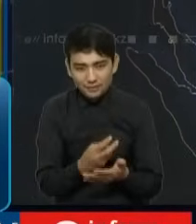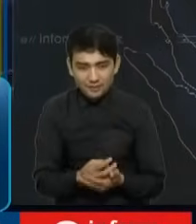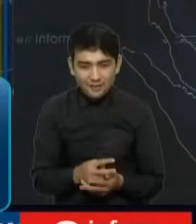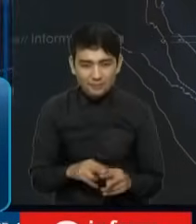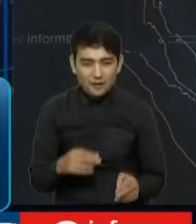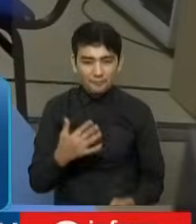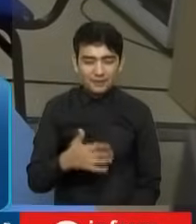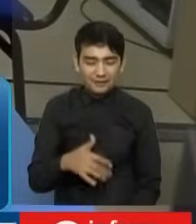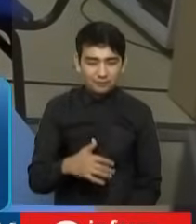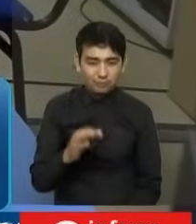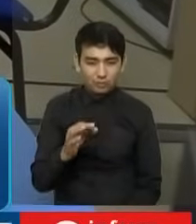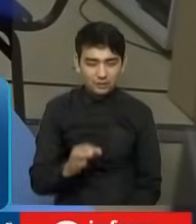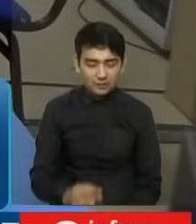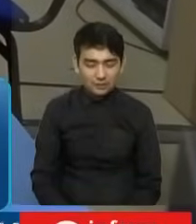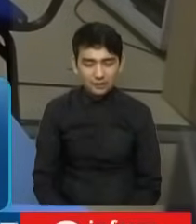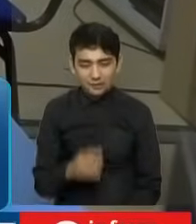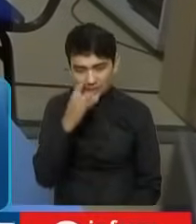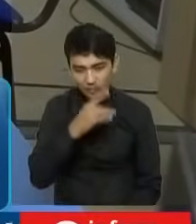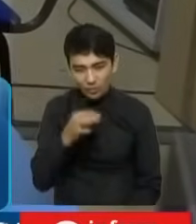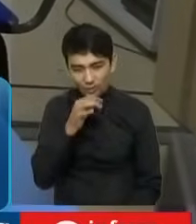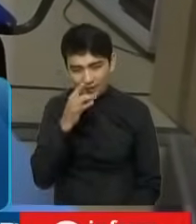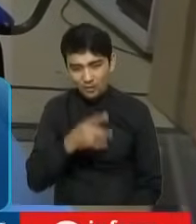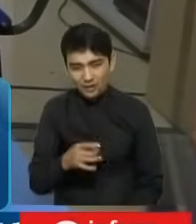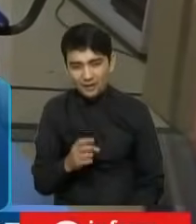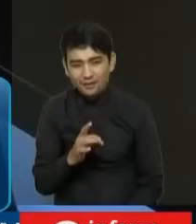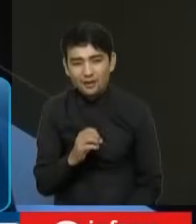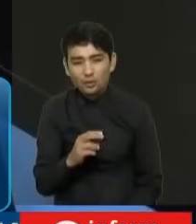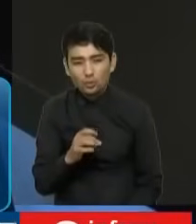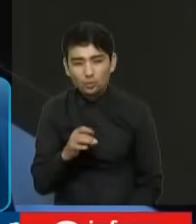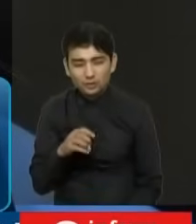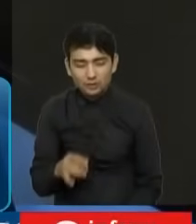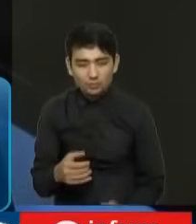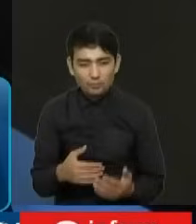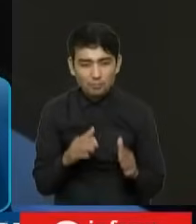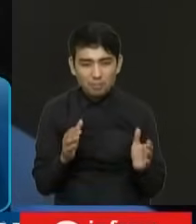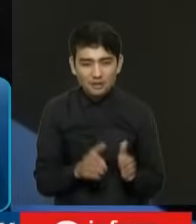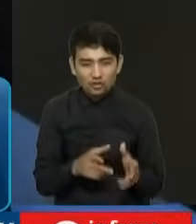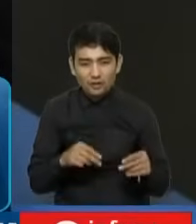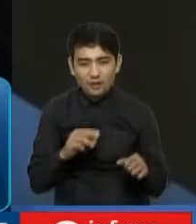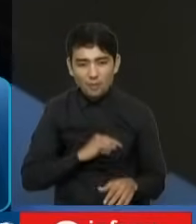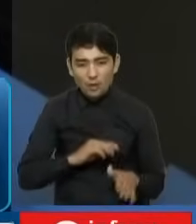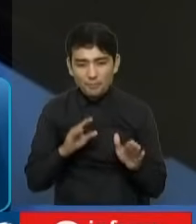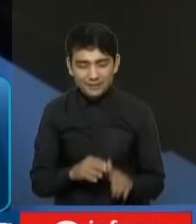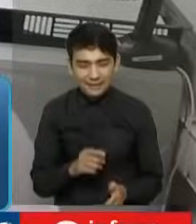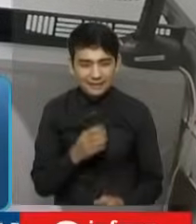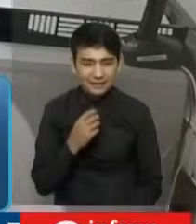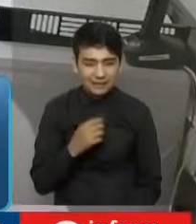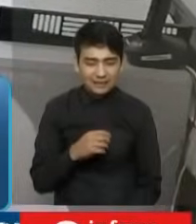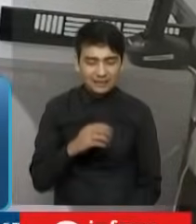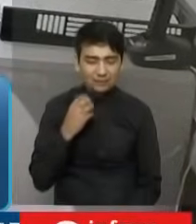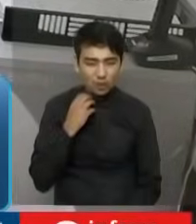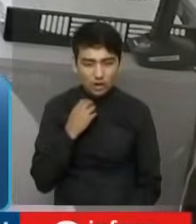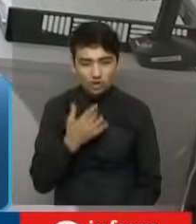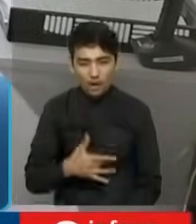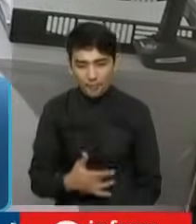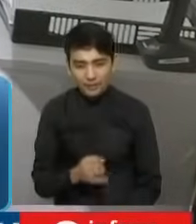около 50%. В разрезе регионов, по данным рекрутеров, меньше всего новых рабочих мест в Казалардинской, Жамбылской областях и Алматы. В Туркестанской